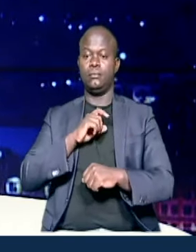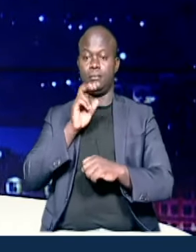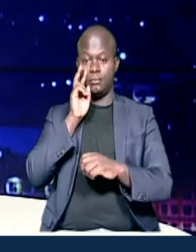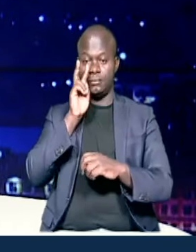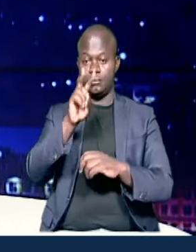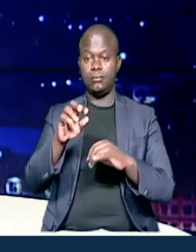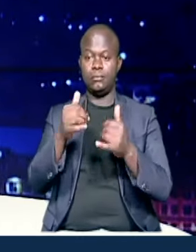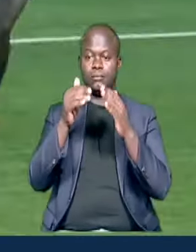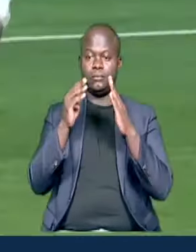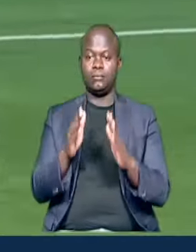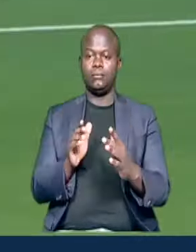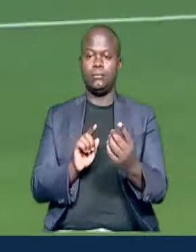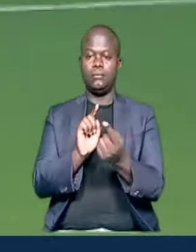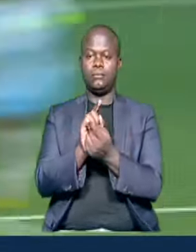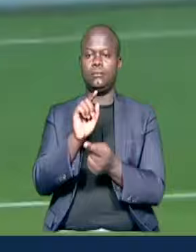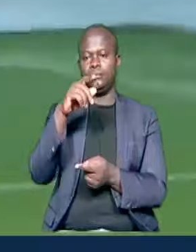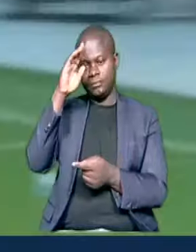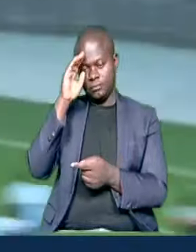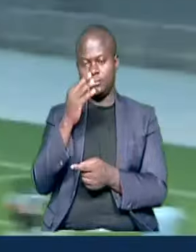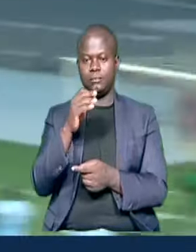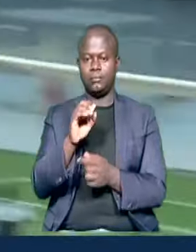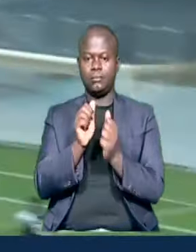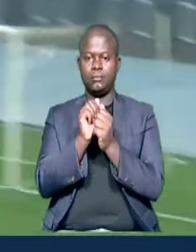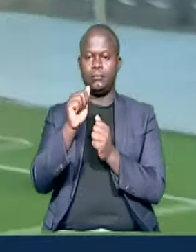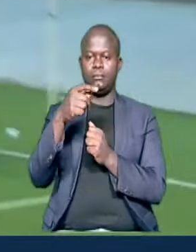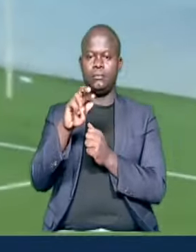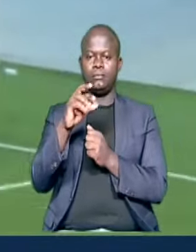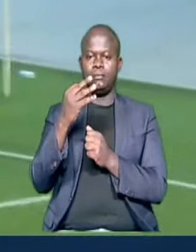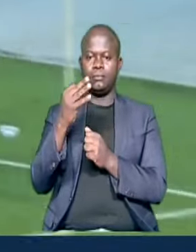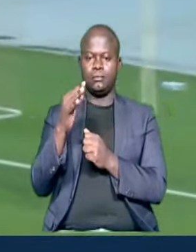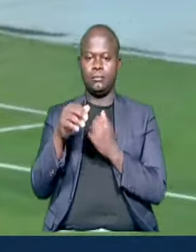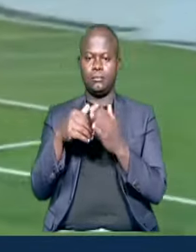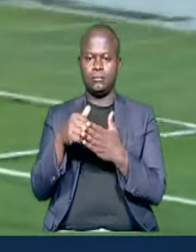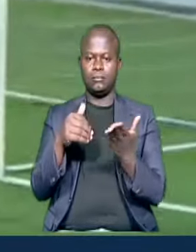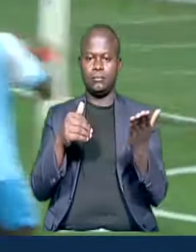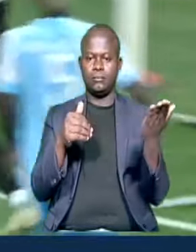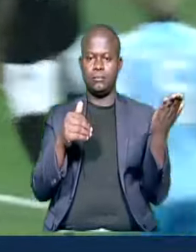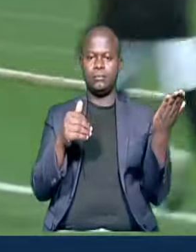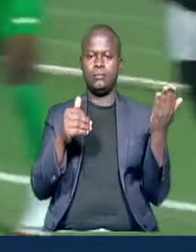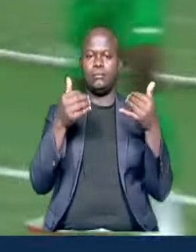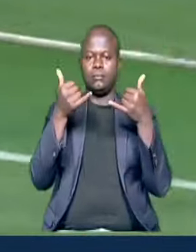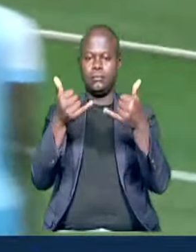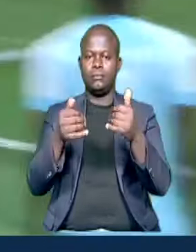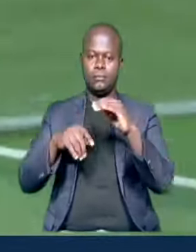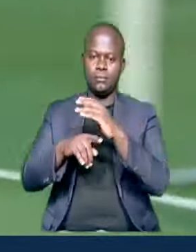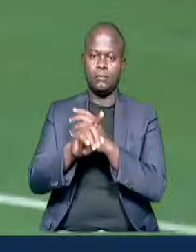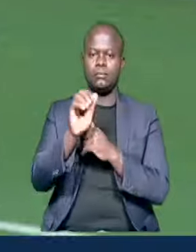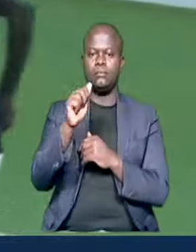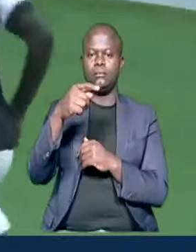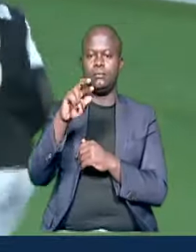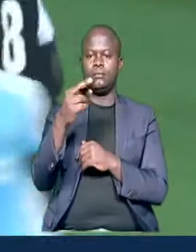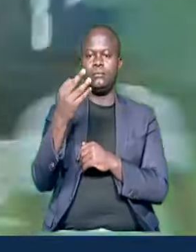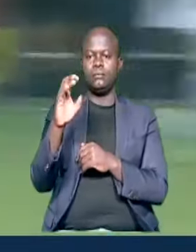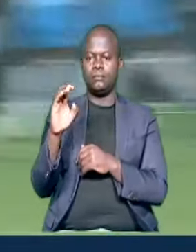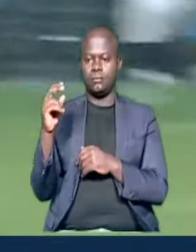mwakurikiranaga umukino wahuje Police FC ndetse na APR. Police ikaba yatsinze APR ibitego